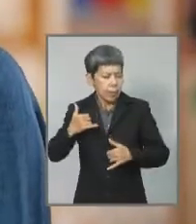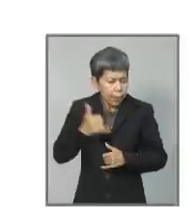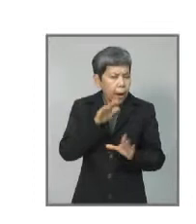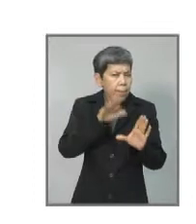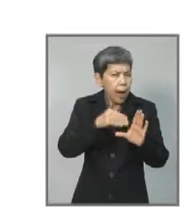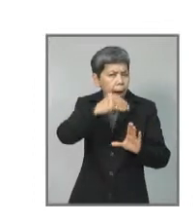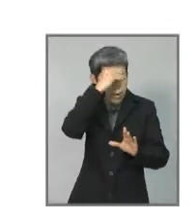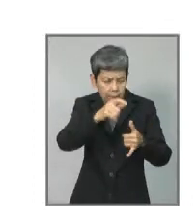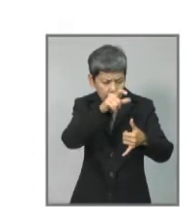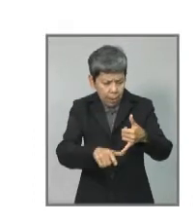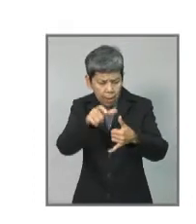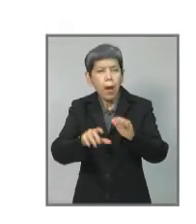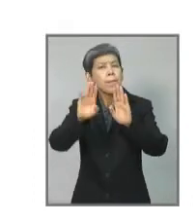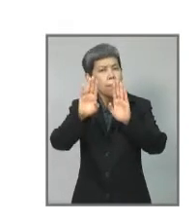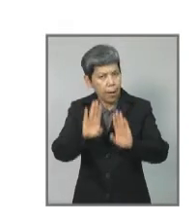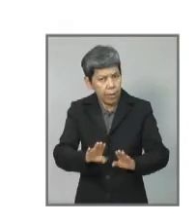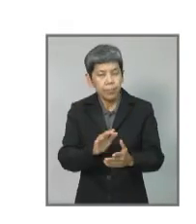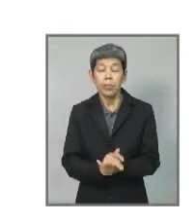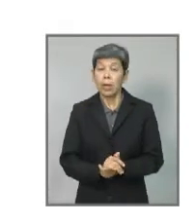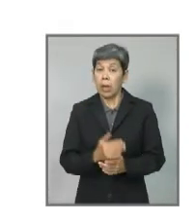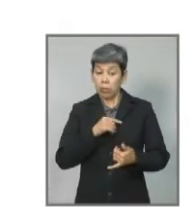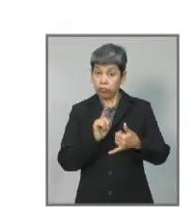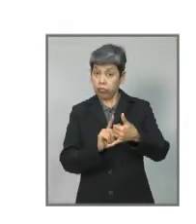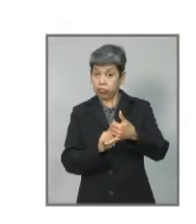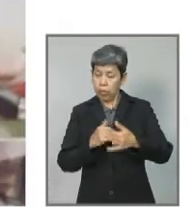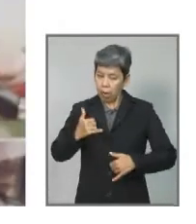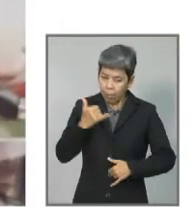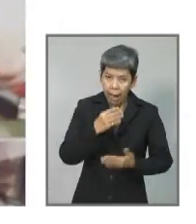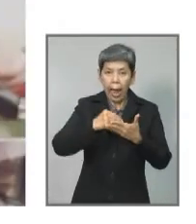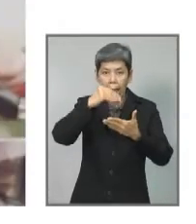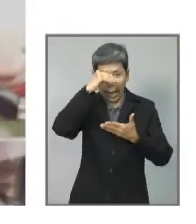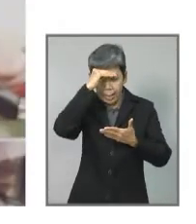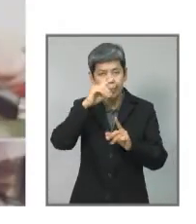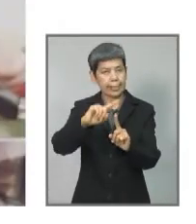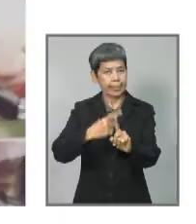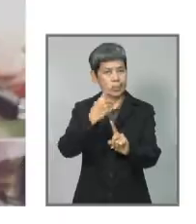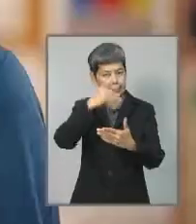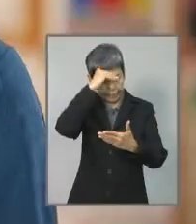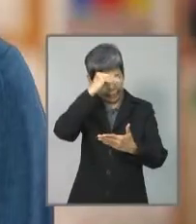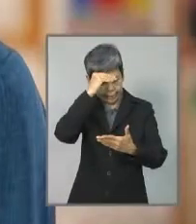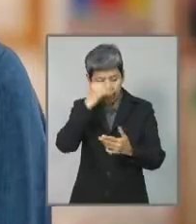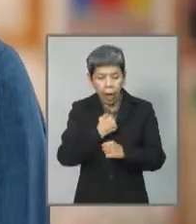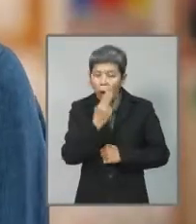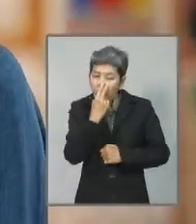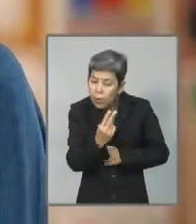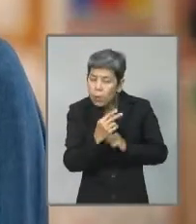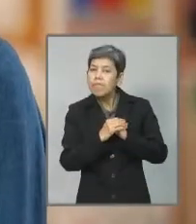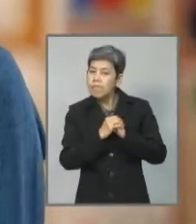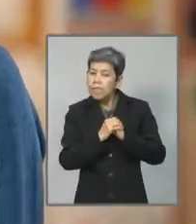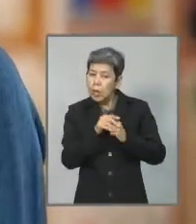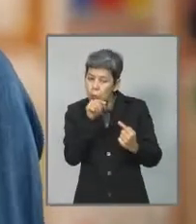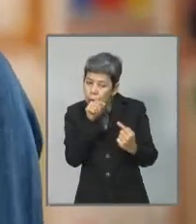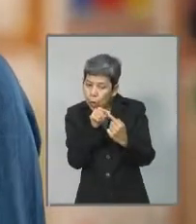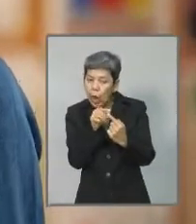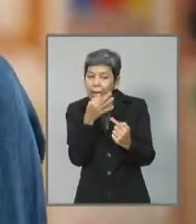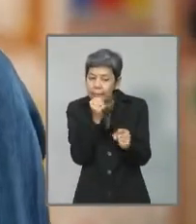มัครว่าแต่ละคนเนี่ยเป็นยังไงบ้างแล้วเขาก็จะเข้ามาเรียนอยู่ที่นี่ประมาณเดือนนึงเพื่อที่เราจะได้เห็นว่าเขาเนี่ยเหมา